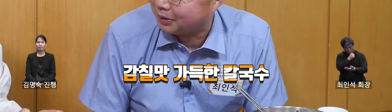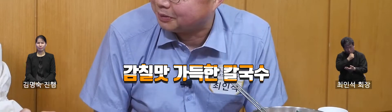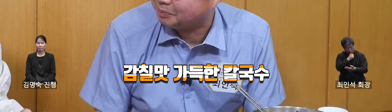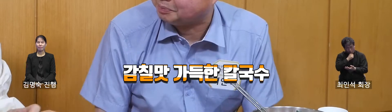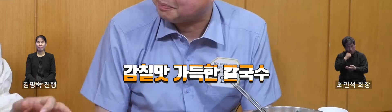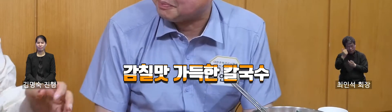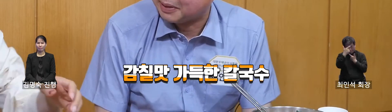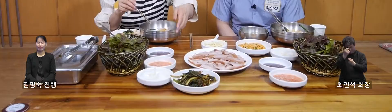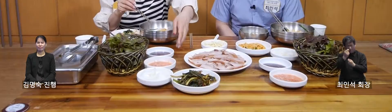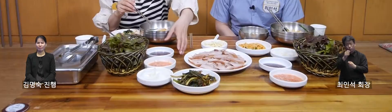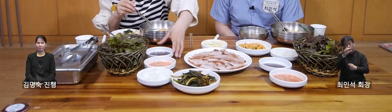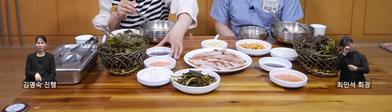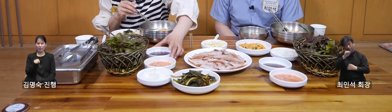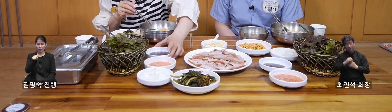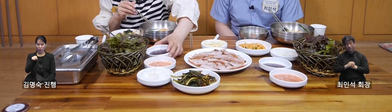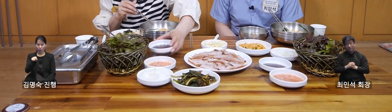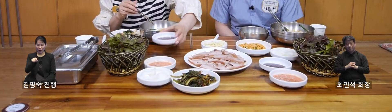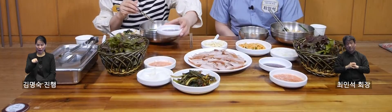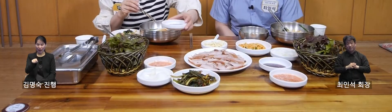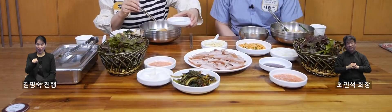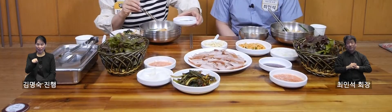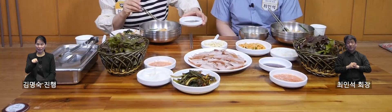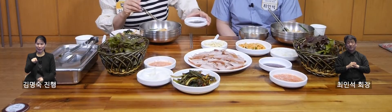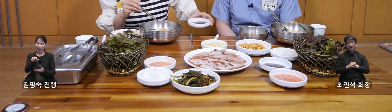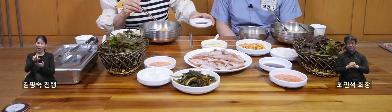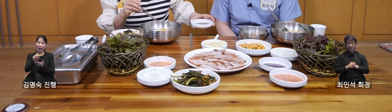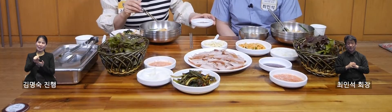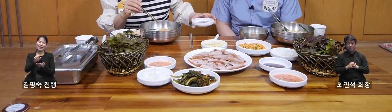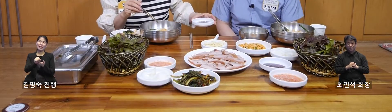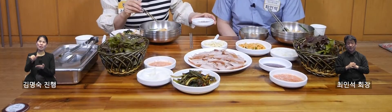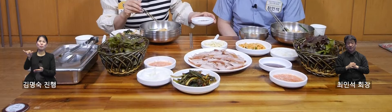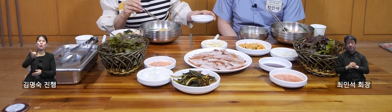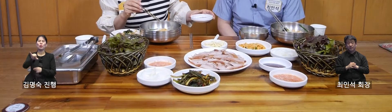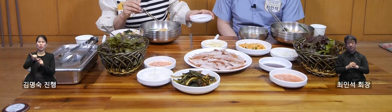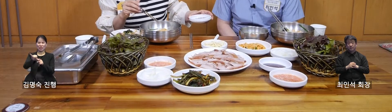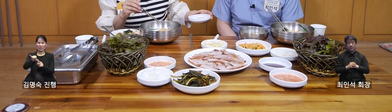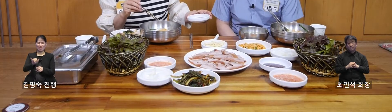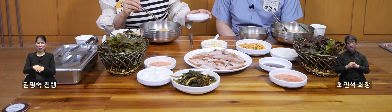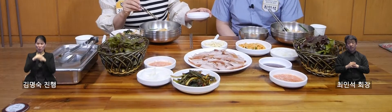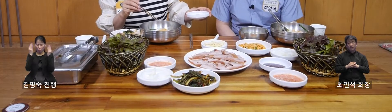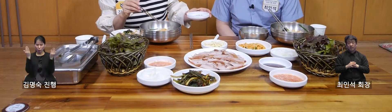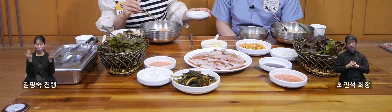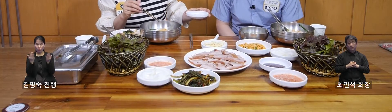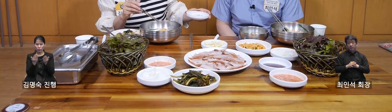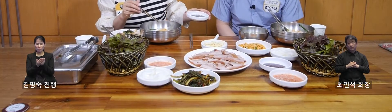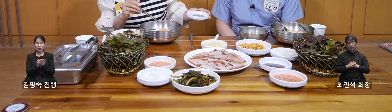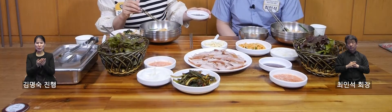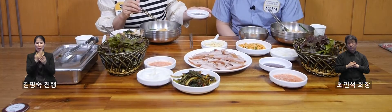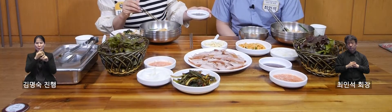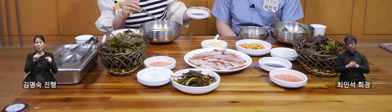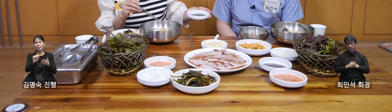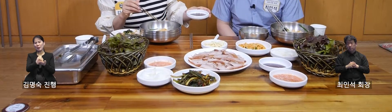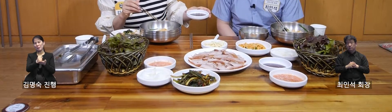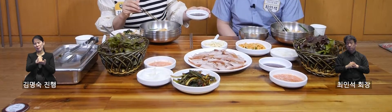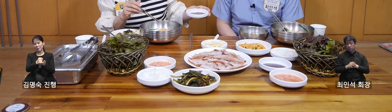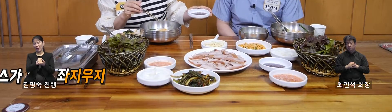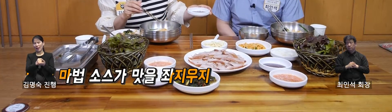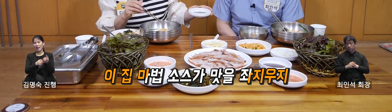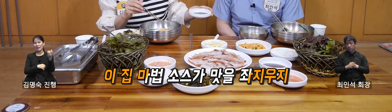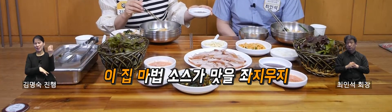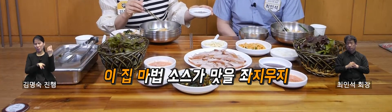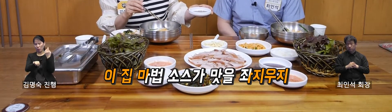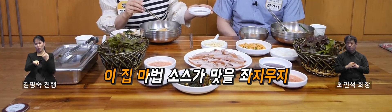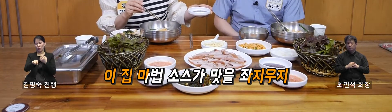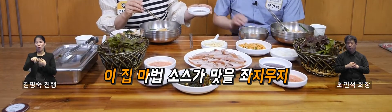딱 좋네요. 그러니까 요게 양념 모든 이 집에 비빔에 예,